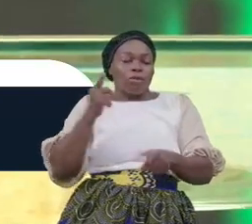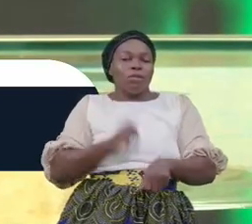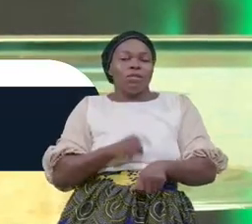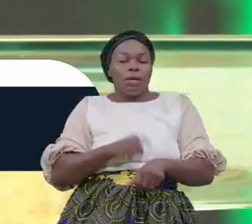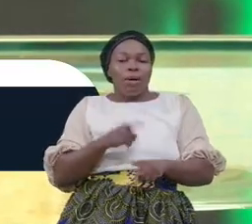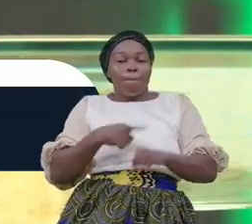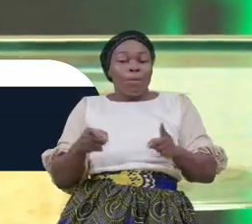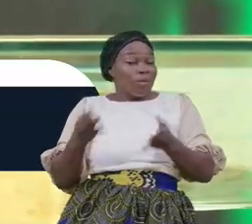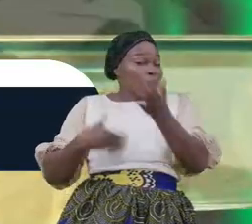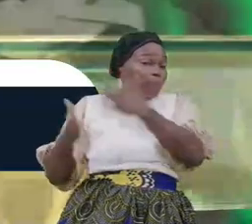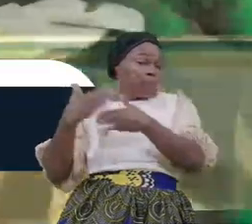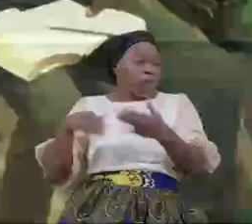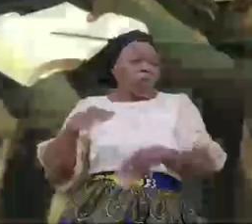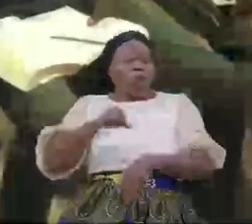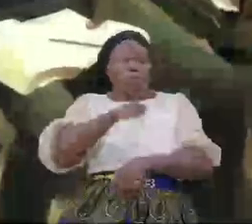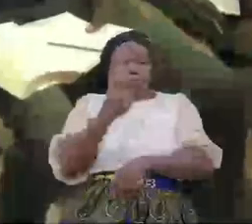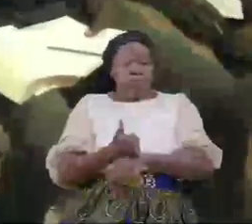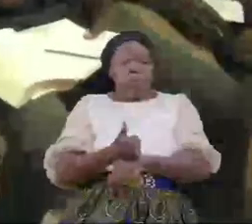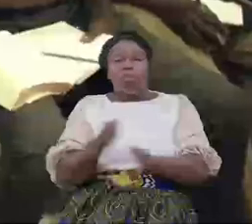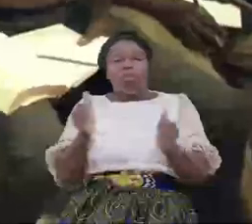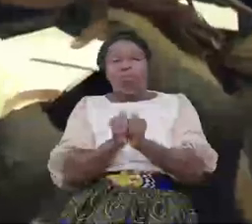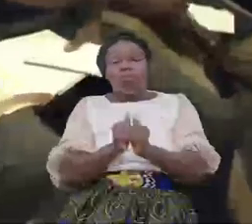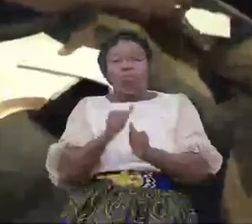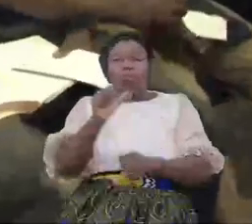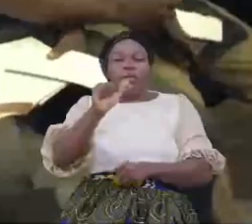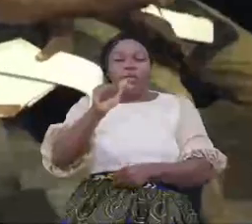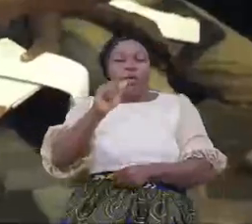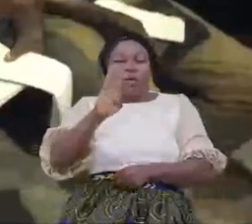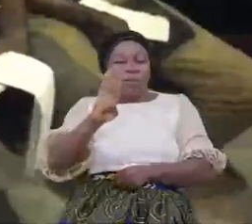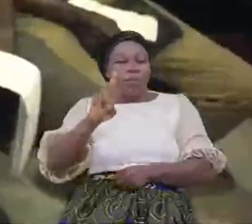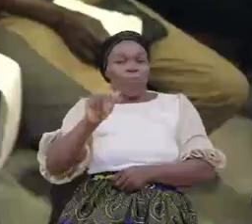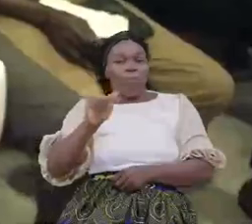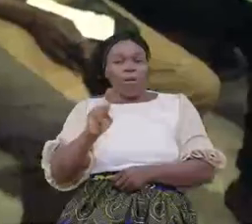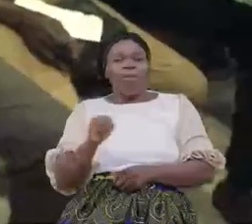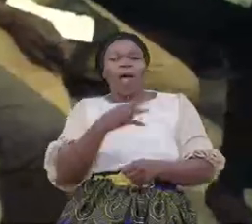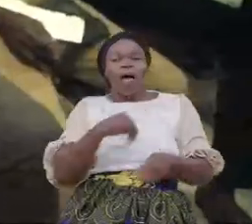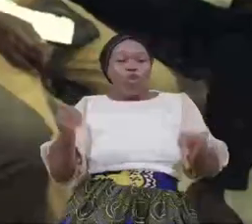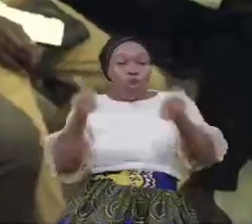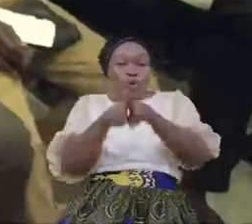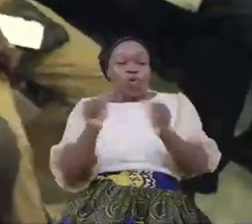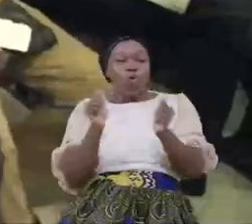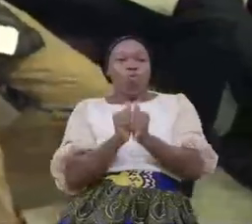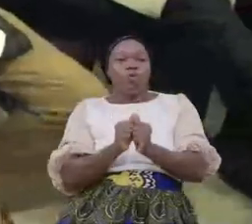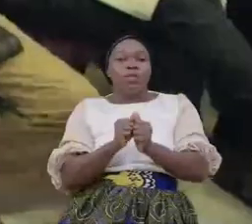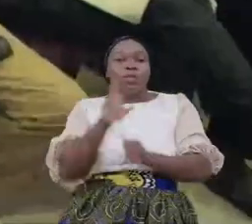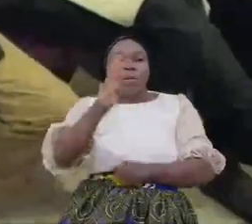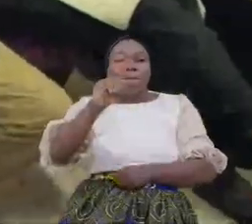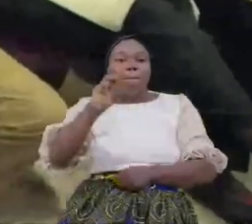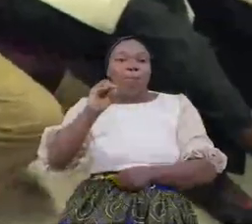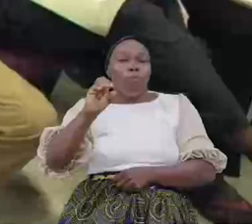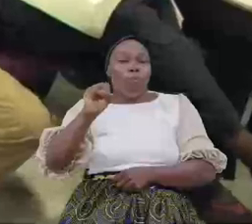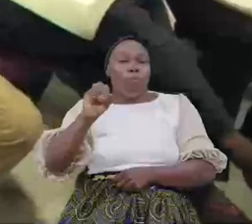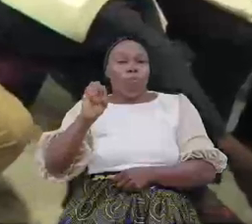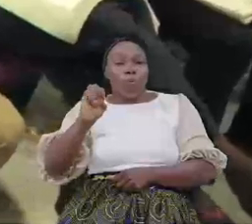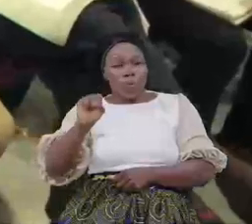puis c'était confirmé à Moïse et finalement c'était scellé,